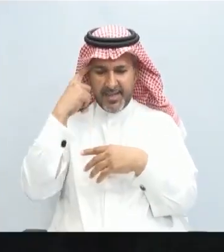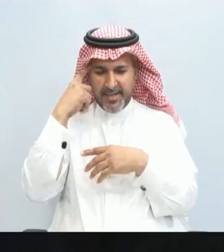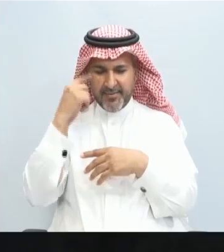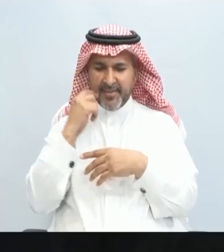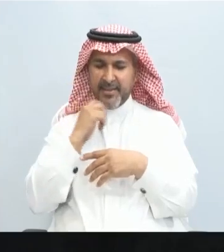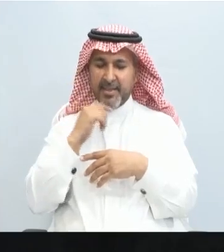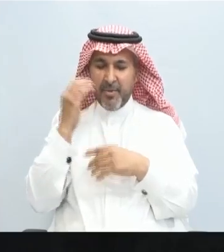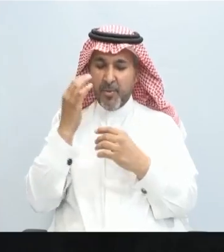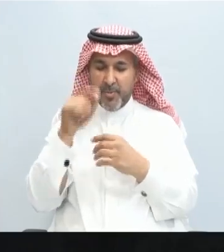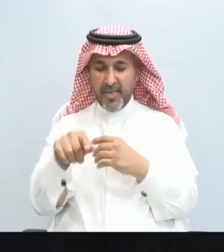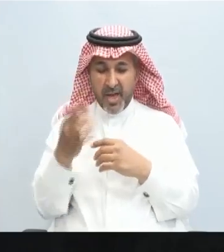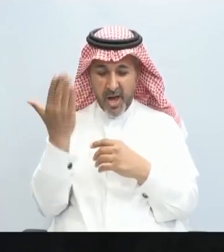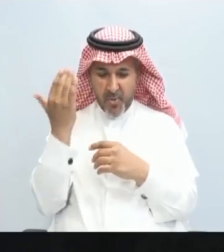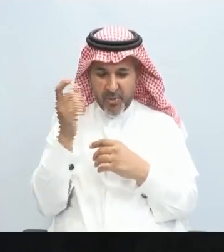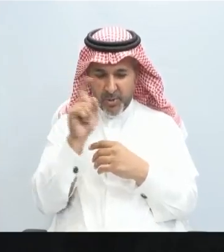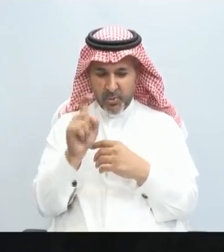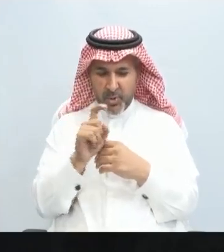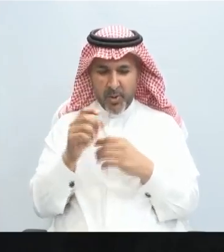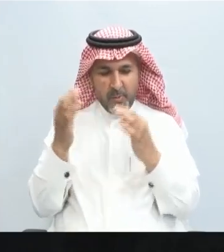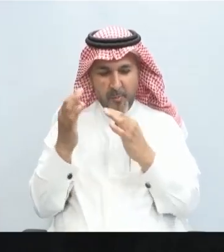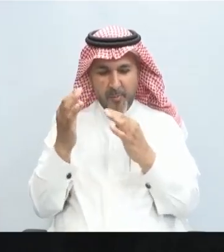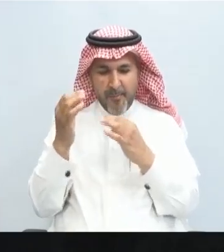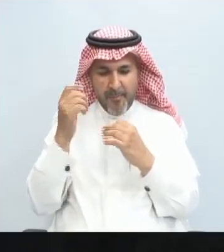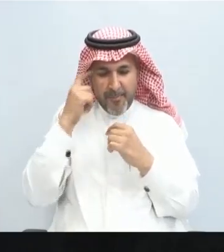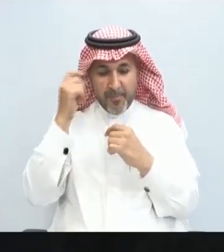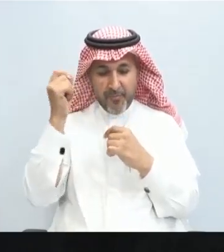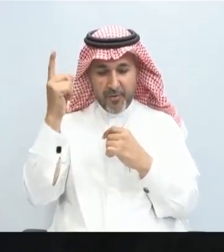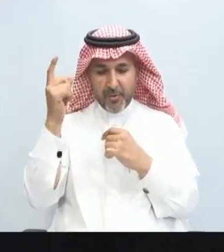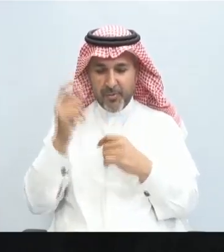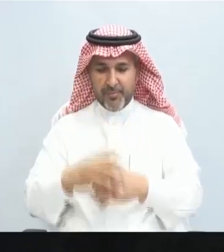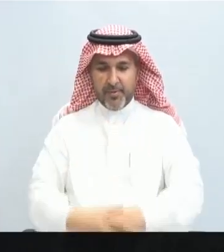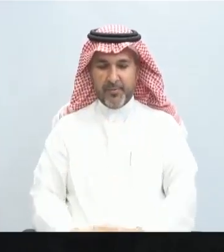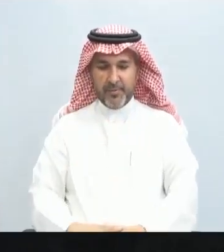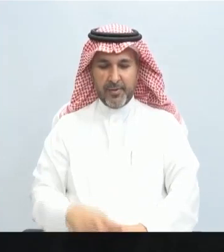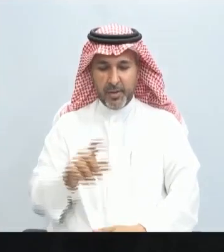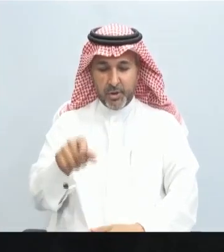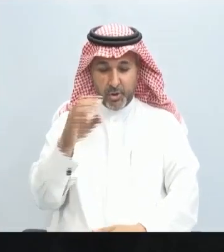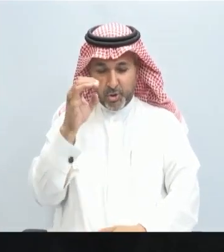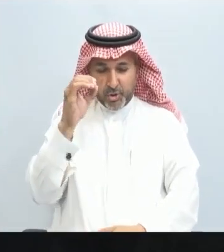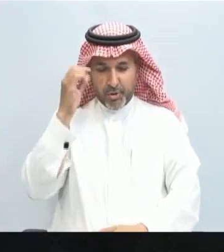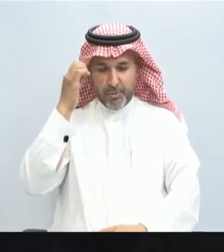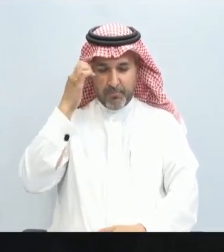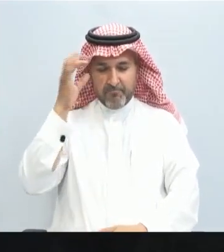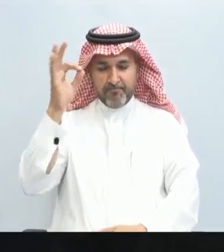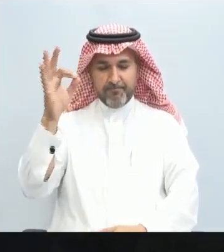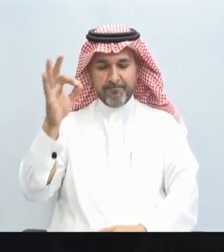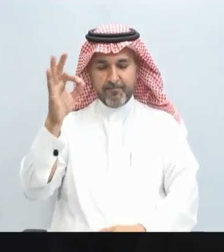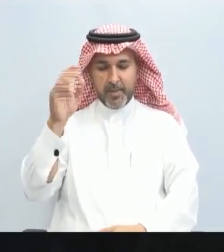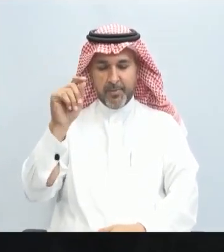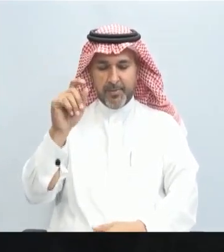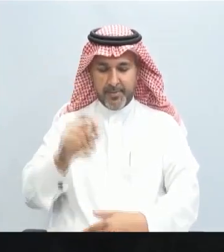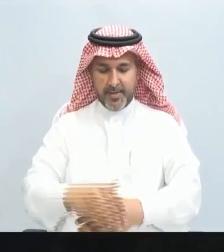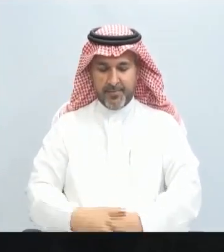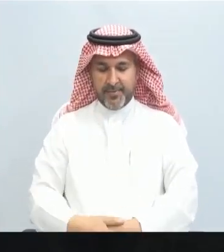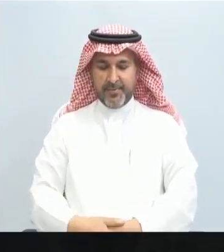بالاضافه ل يعني قوانين اللوغاريتمات استخدمنا في خاصيه لوغاريتم القوه واستخدمنا في طريقه تركيب الدوال اتمنى اني